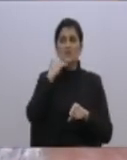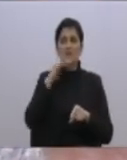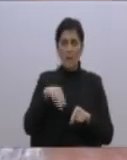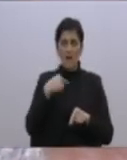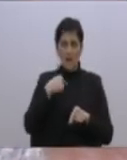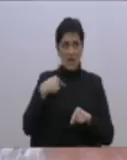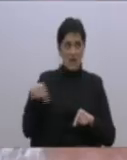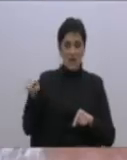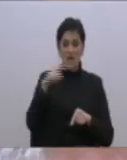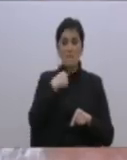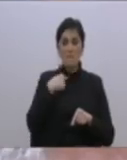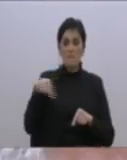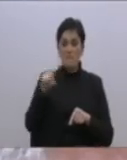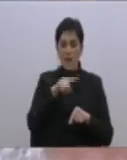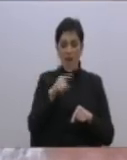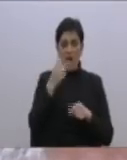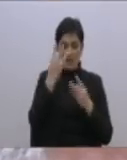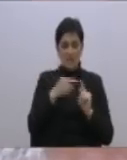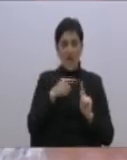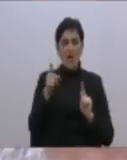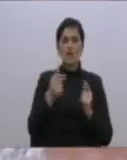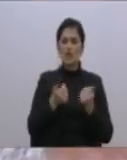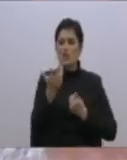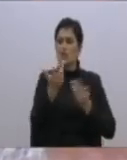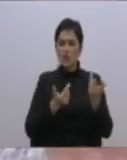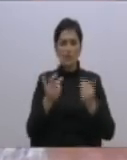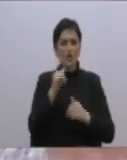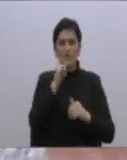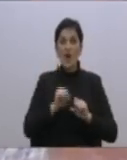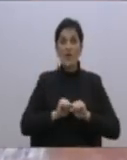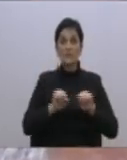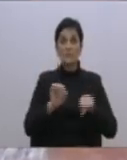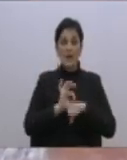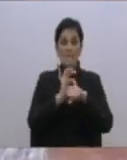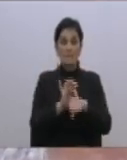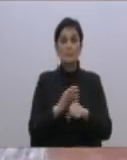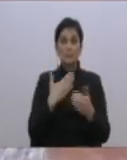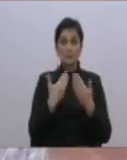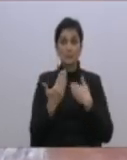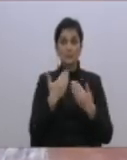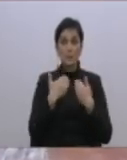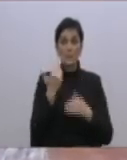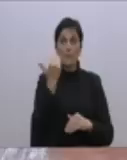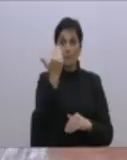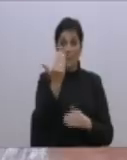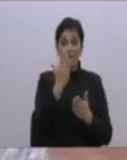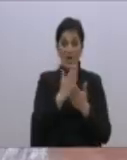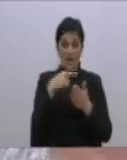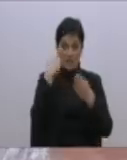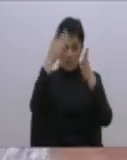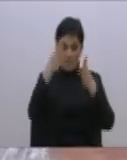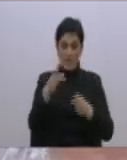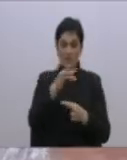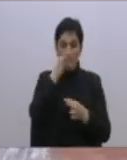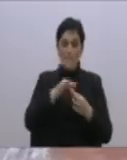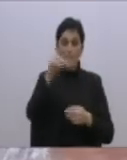ukve amdenime dghea itulit magram verapret ver gabedet ro chaatarot kenchis qra da tkuen khart piradat pasukhis mgebeli